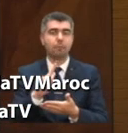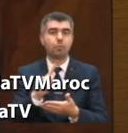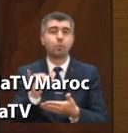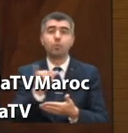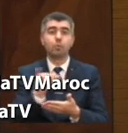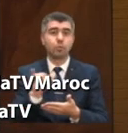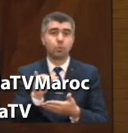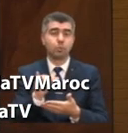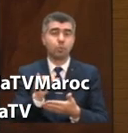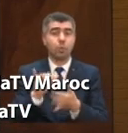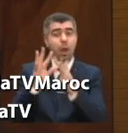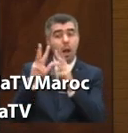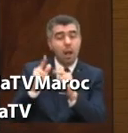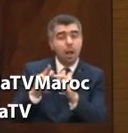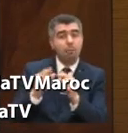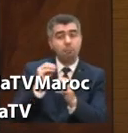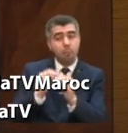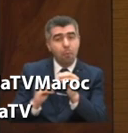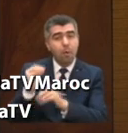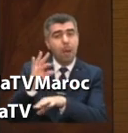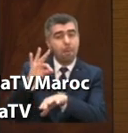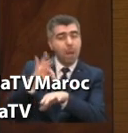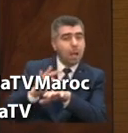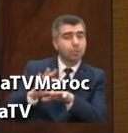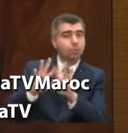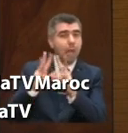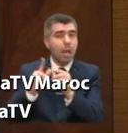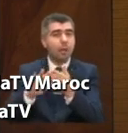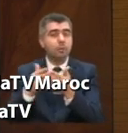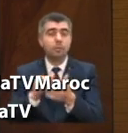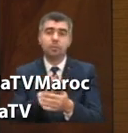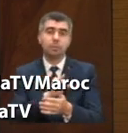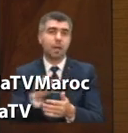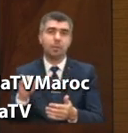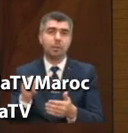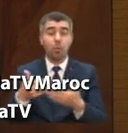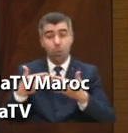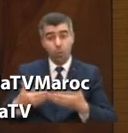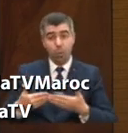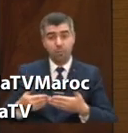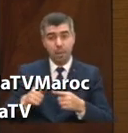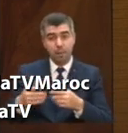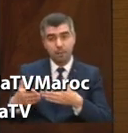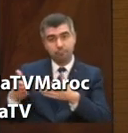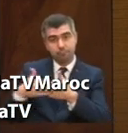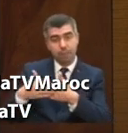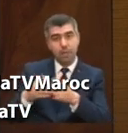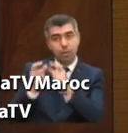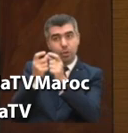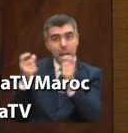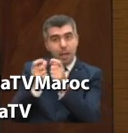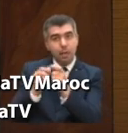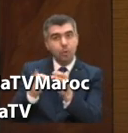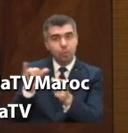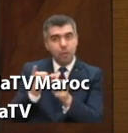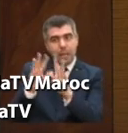الأزمة فين غتوصل، الحدود ديالها فين غتوقف، العدد المتضررين يمكن اليوم نقول لكم عدد المقاولات المتوقفة اللي سد دابا، ولكن الأثر ديالها